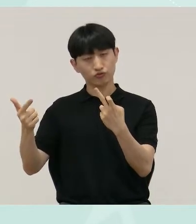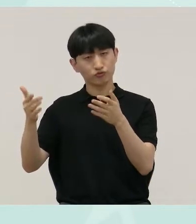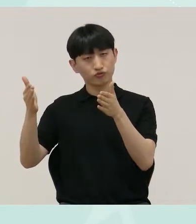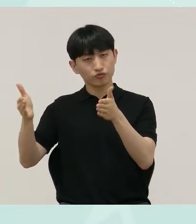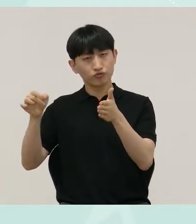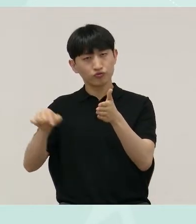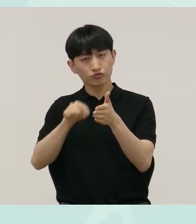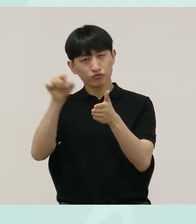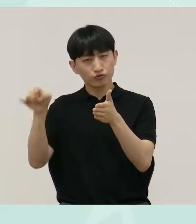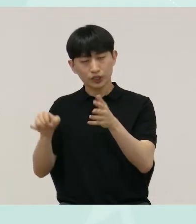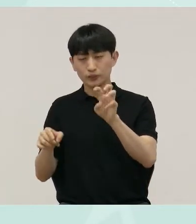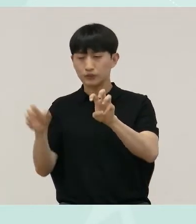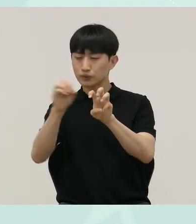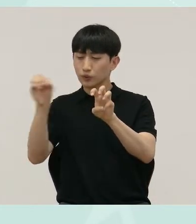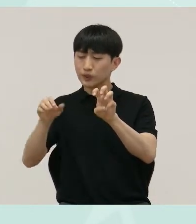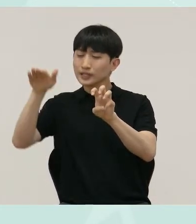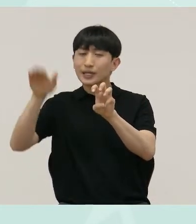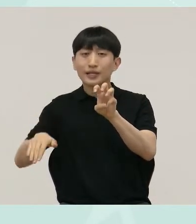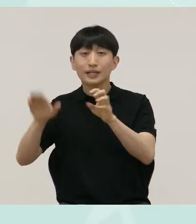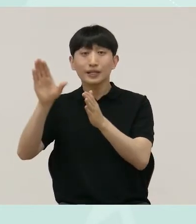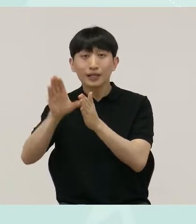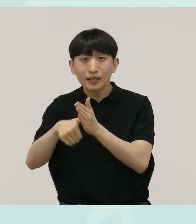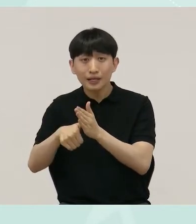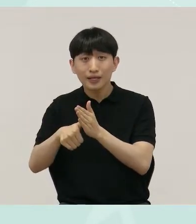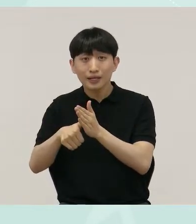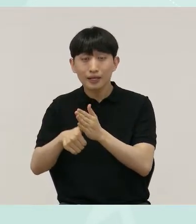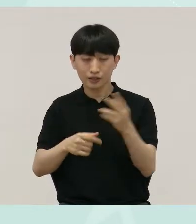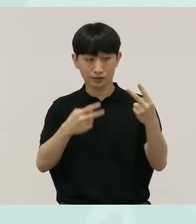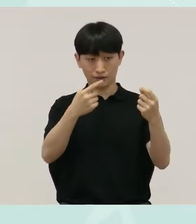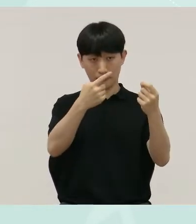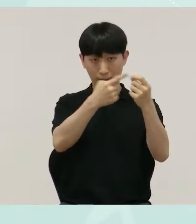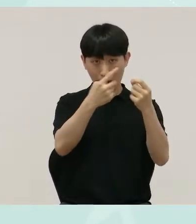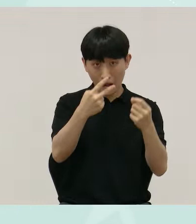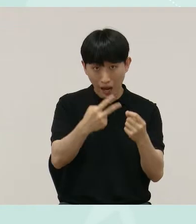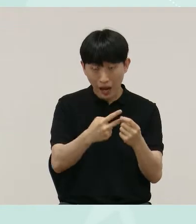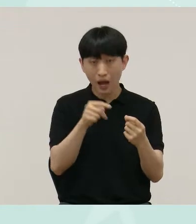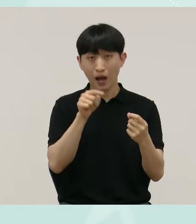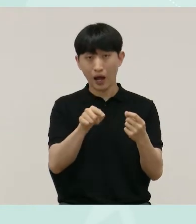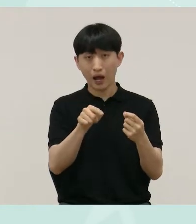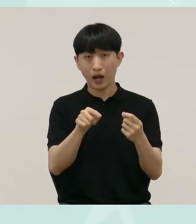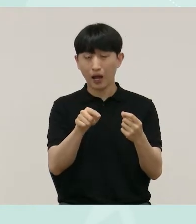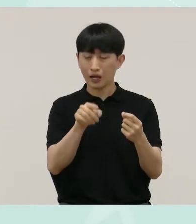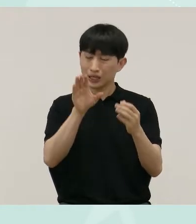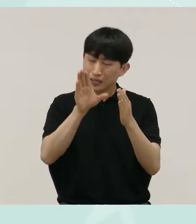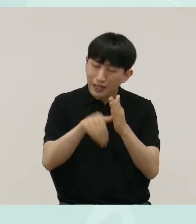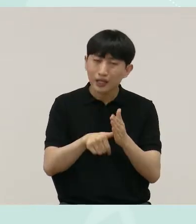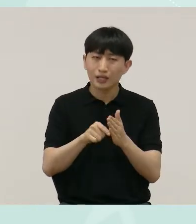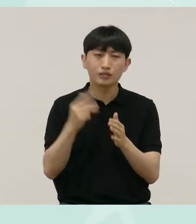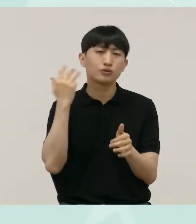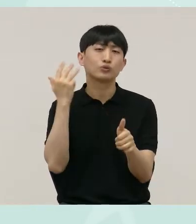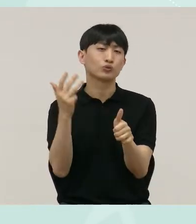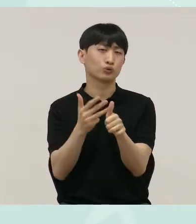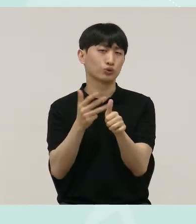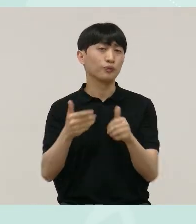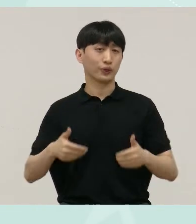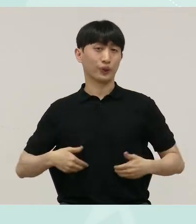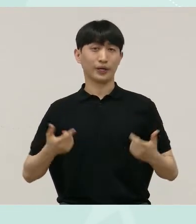숫자가 30% 이하일 때 이 두 가지 조건을 모두 AND로 만족시킬 때 수술을 고민하게